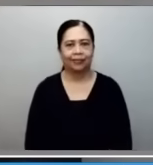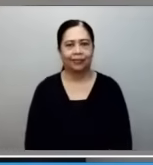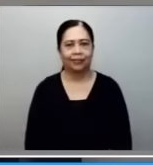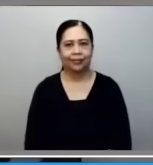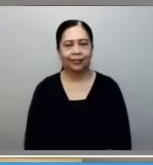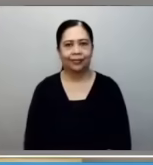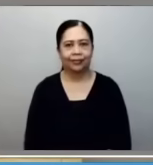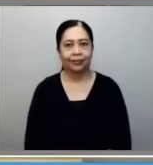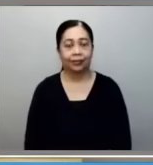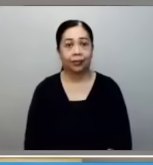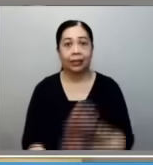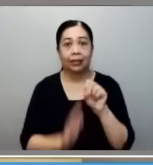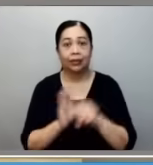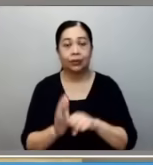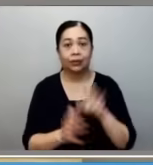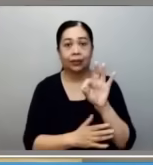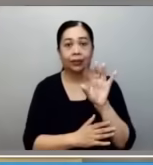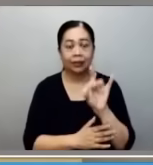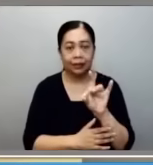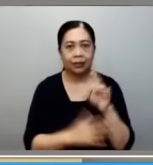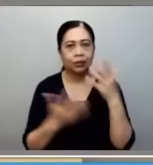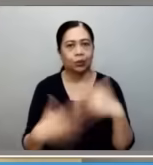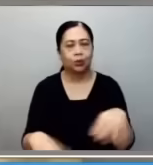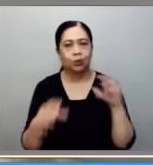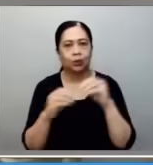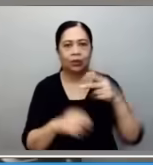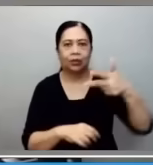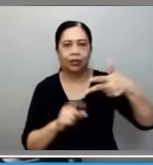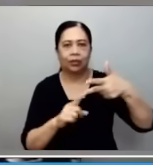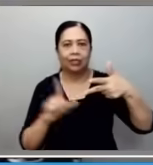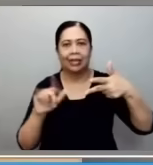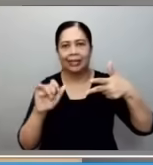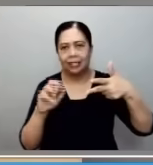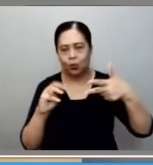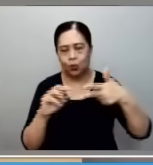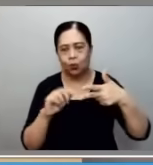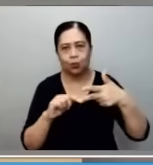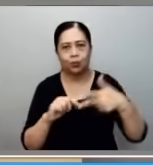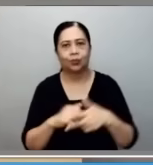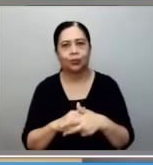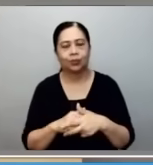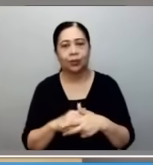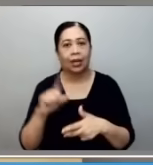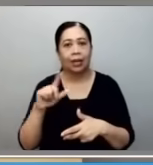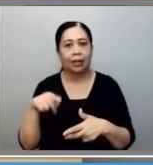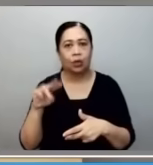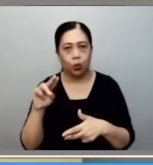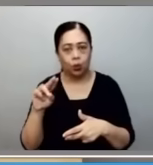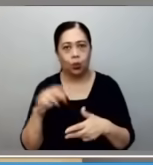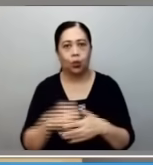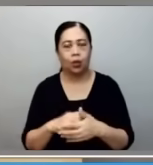Sa Season 98, nagtapos sa 3rd place ang Lyceum of the Philippines University o LPU Pirates